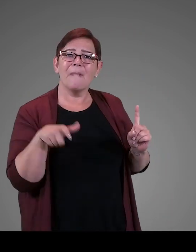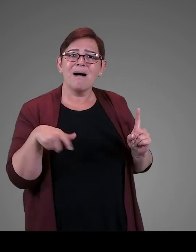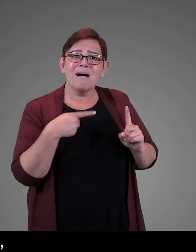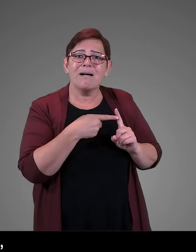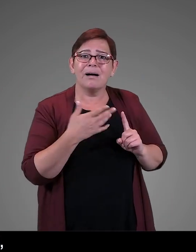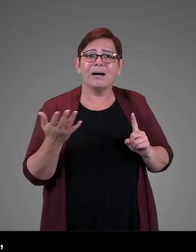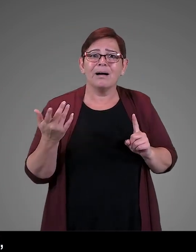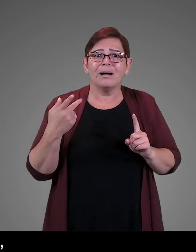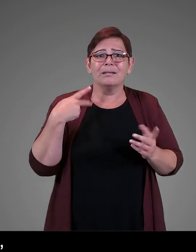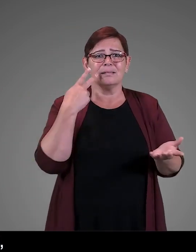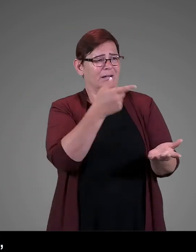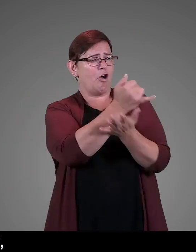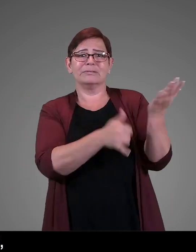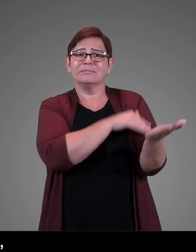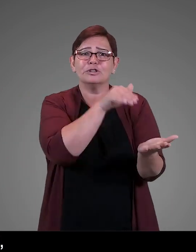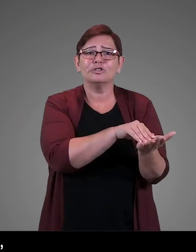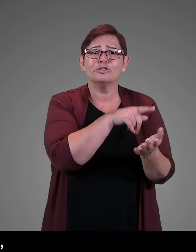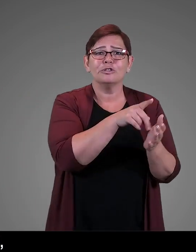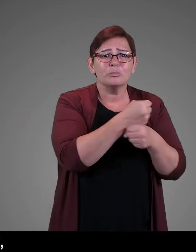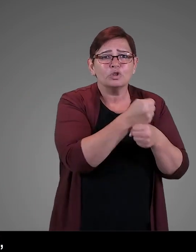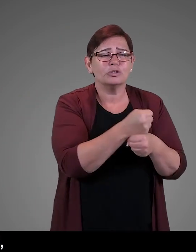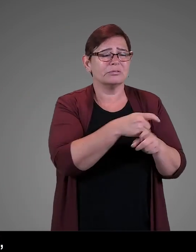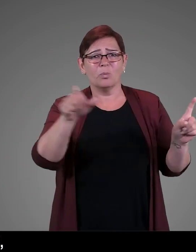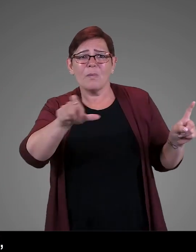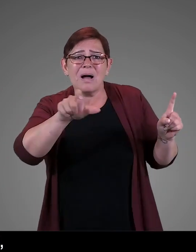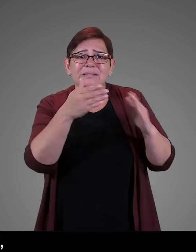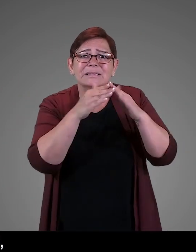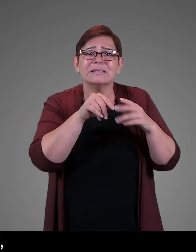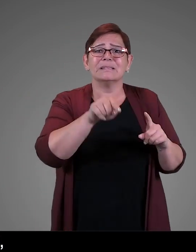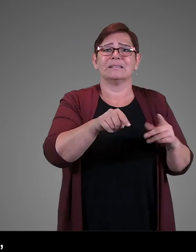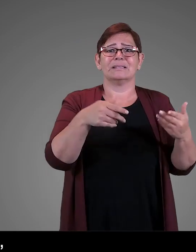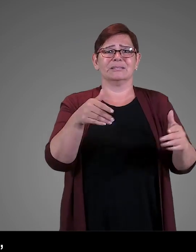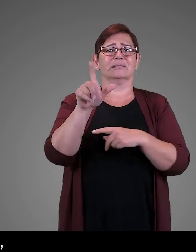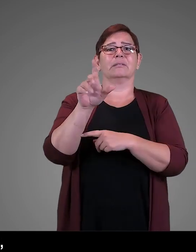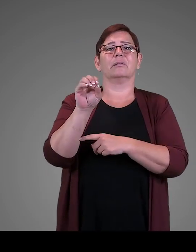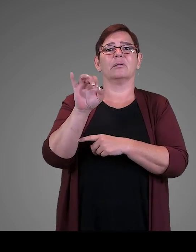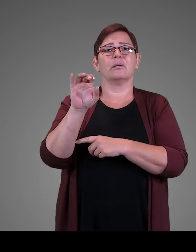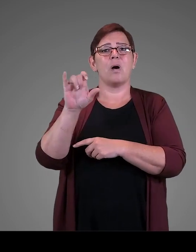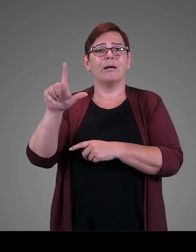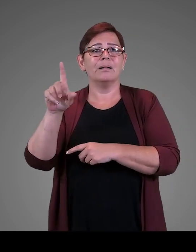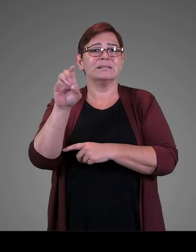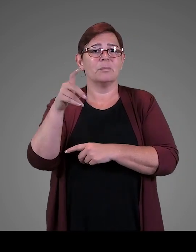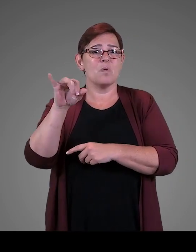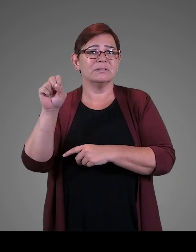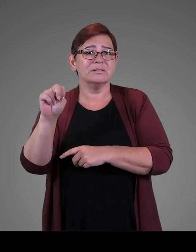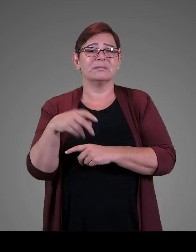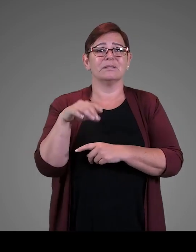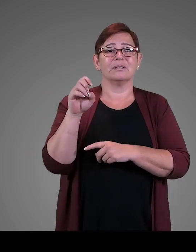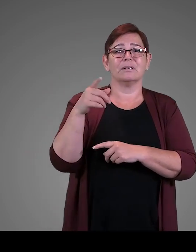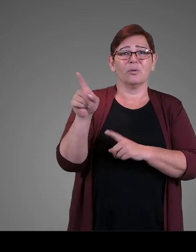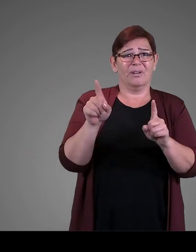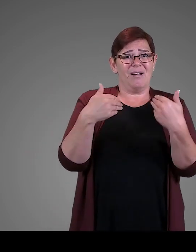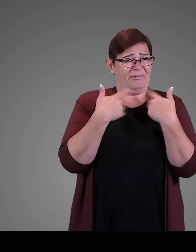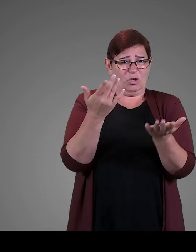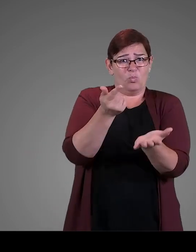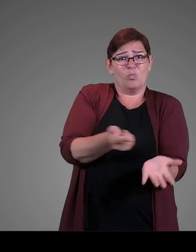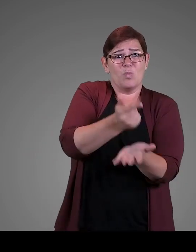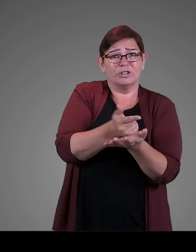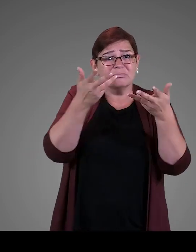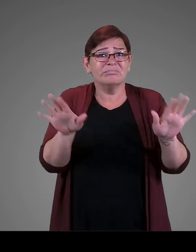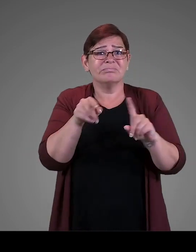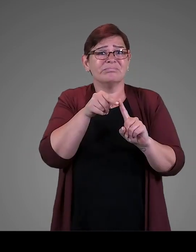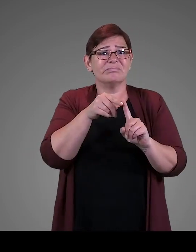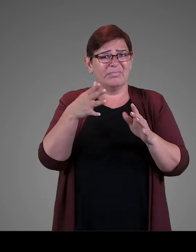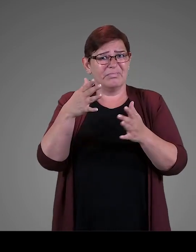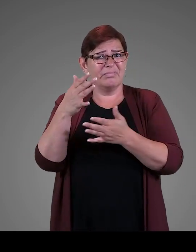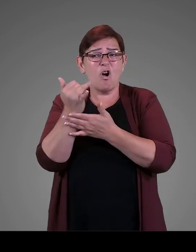centre d'artistes, où en production, tu as à Québec notamment l'Œil de Poisson, Engram, où même une fois diplômés, les artistes ont accès